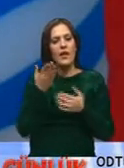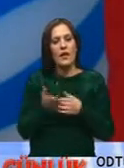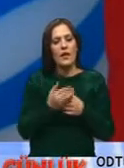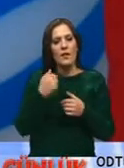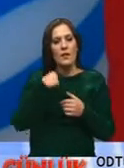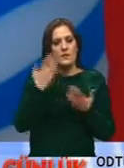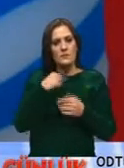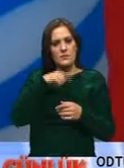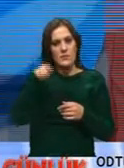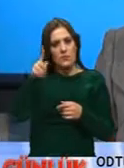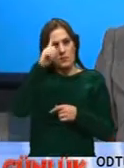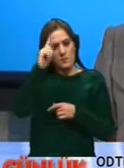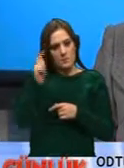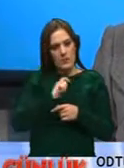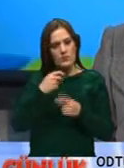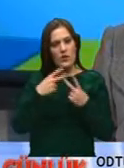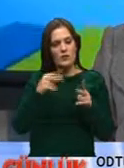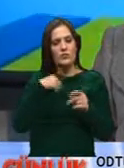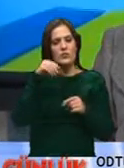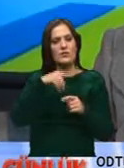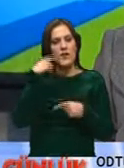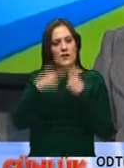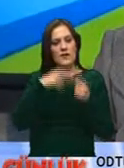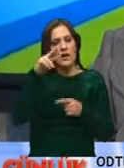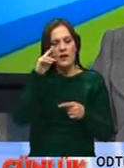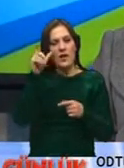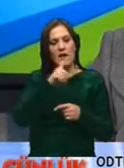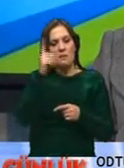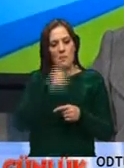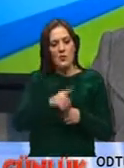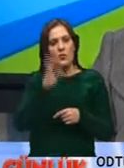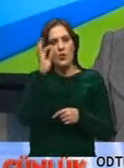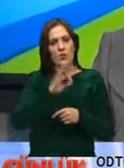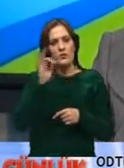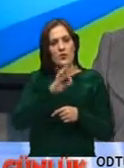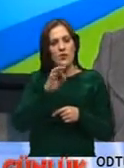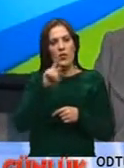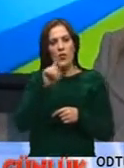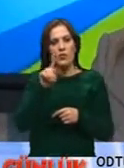Aslında biz online bir başvuru açıyoruz her sene. Aralık ayının başında,